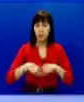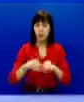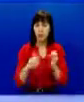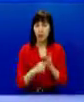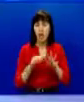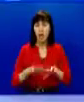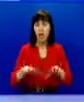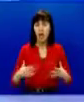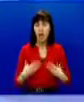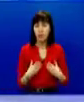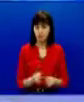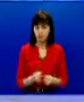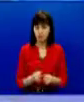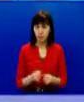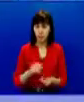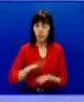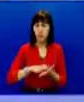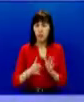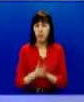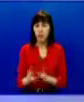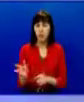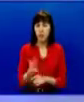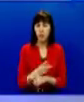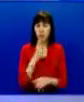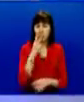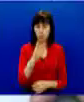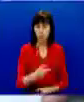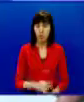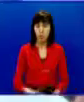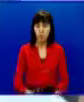бала аман. Аянышты жағдайға тілшіміз қанықты.